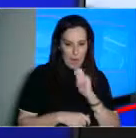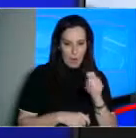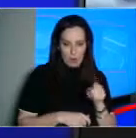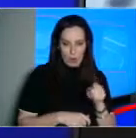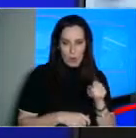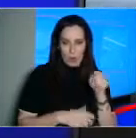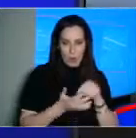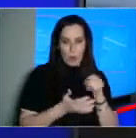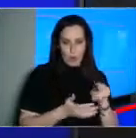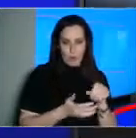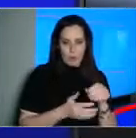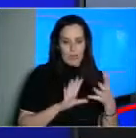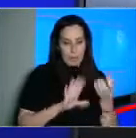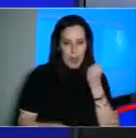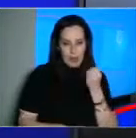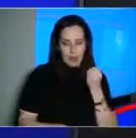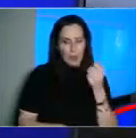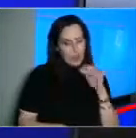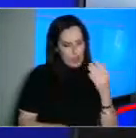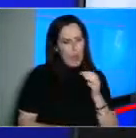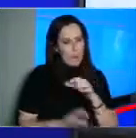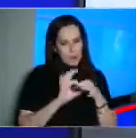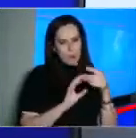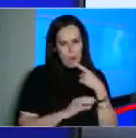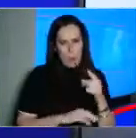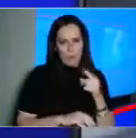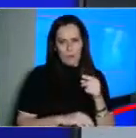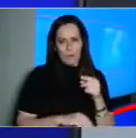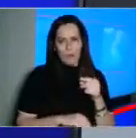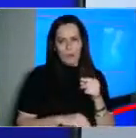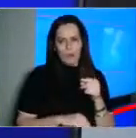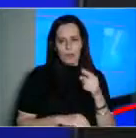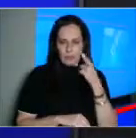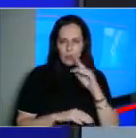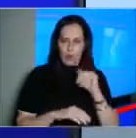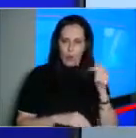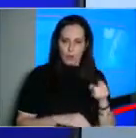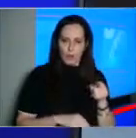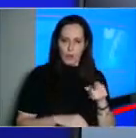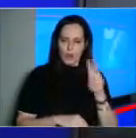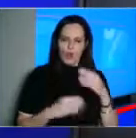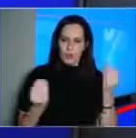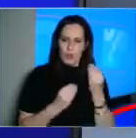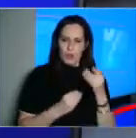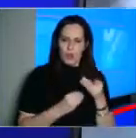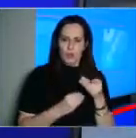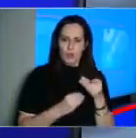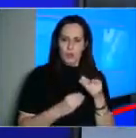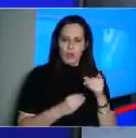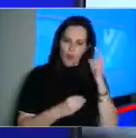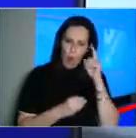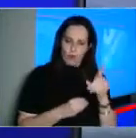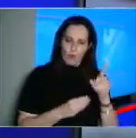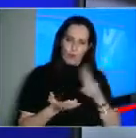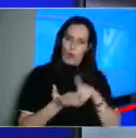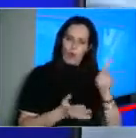הזה, שממנו באמת דלית את הפנים של דלית, נכון, תשמע, קודם כל, יש דברים שהוא חושב,